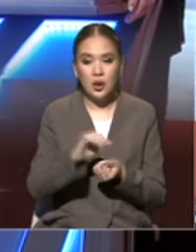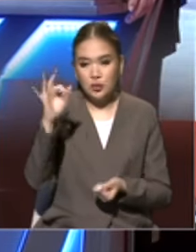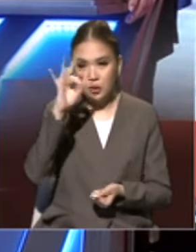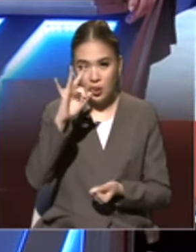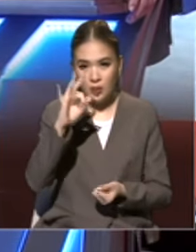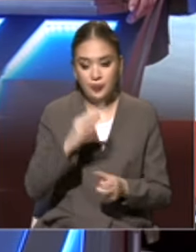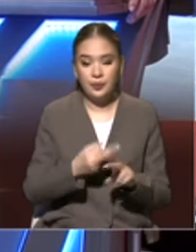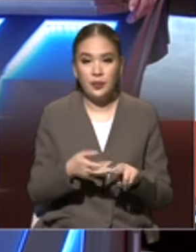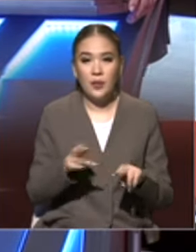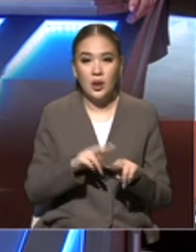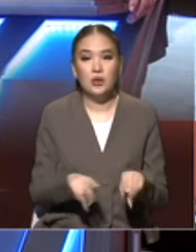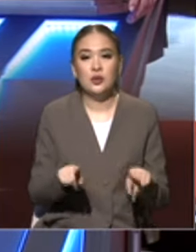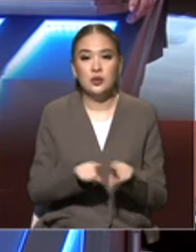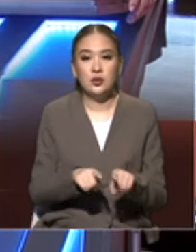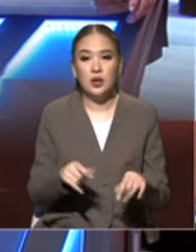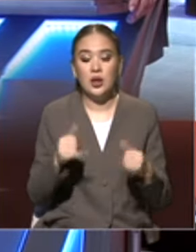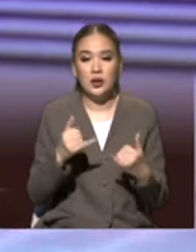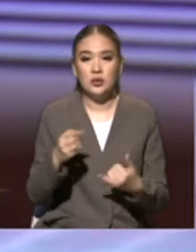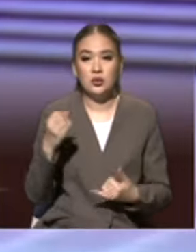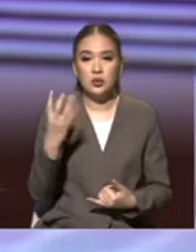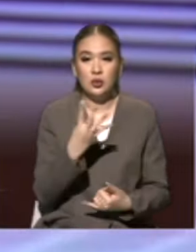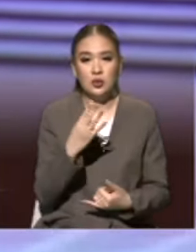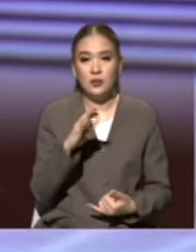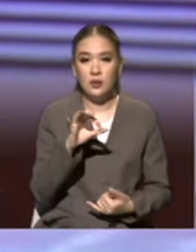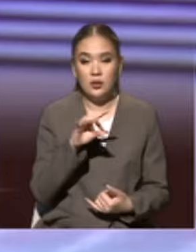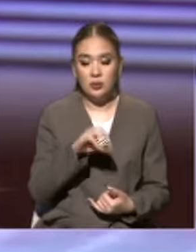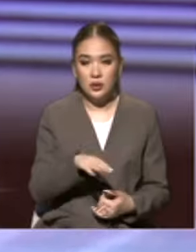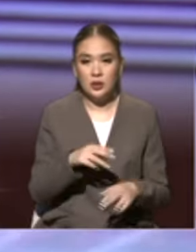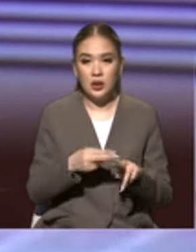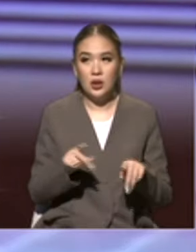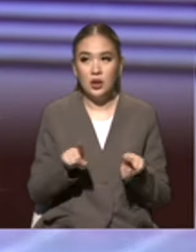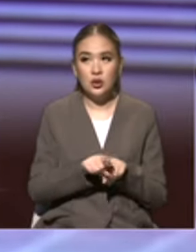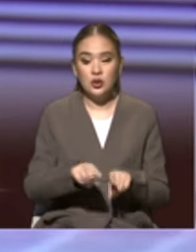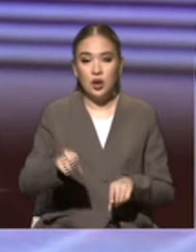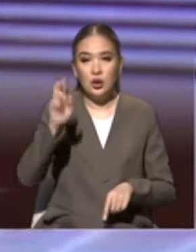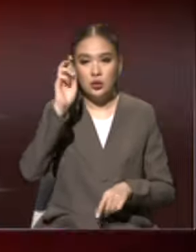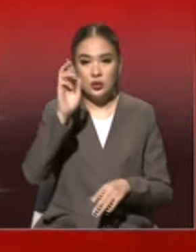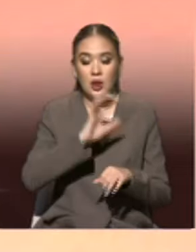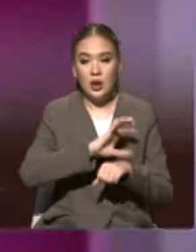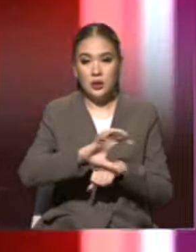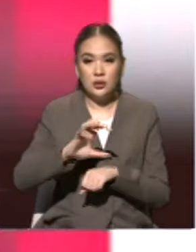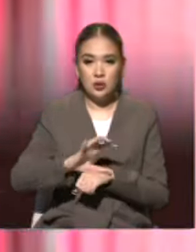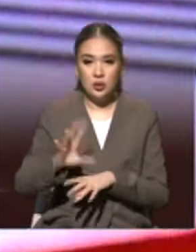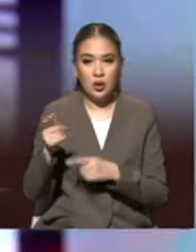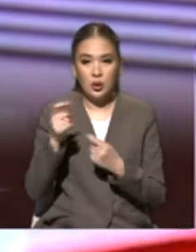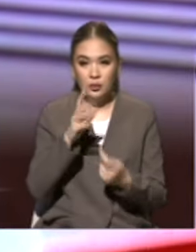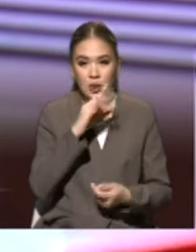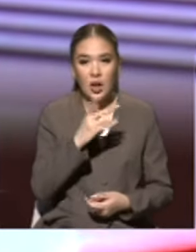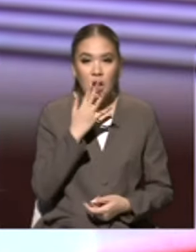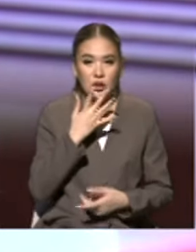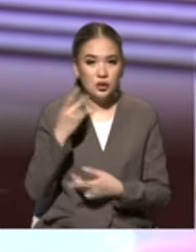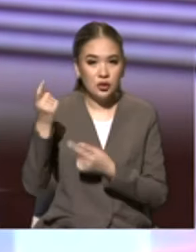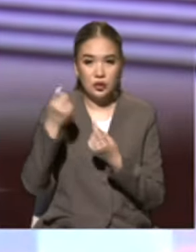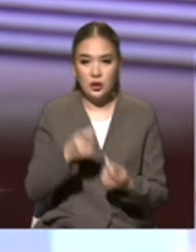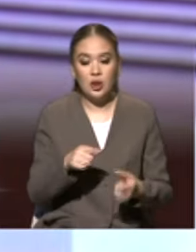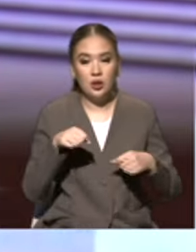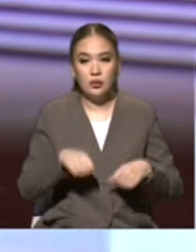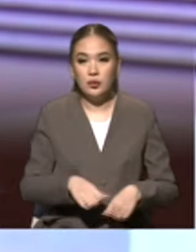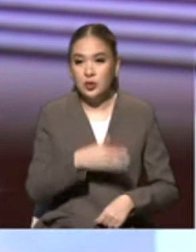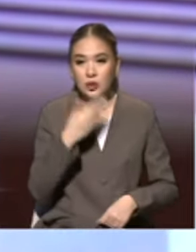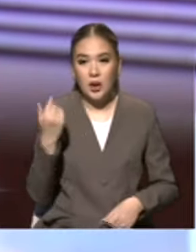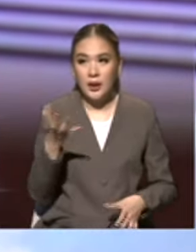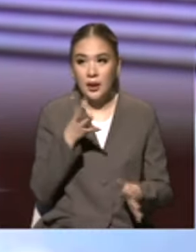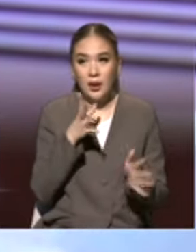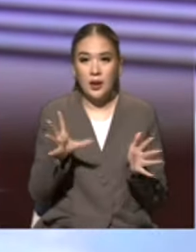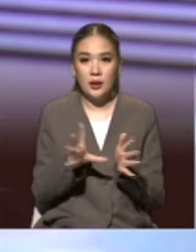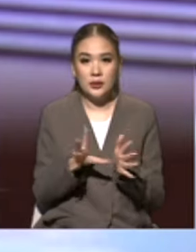алу рәсімдерінде А4 форматты қағаздарды тек қана отандық өнім берушілер ғана әкеле алады. Шетелдік өнім берушілердің әкелетін құқығы жоқ, техникалық тұрғыдан